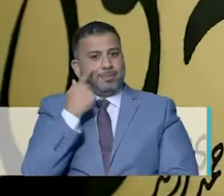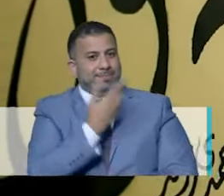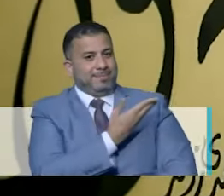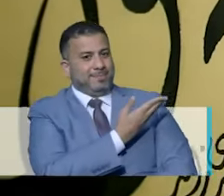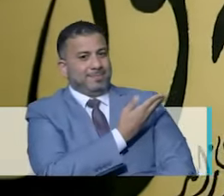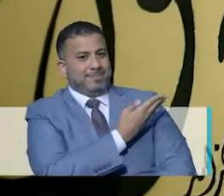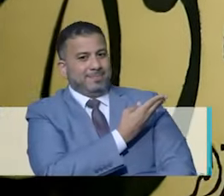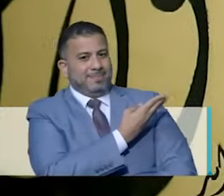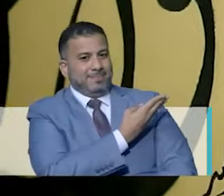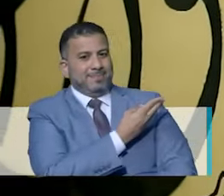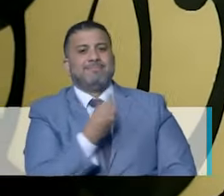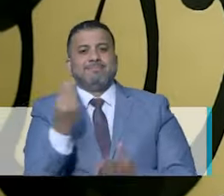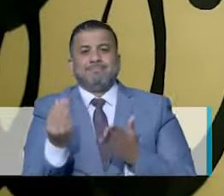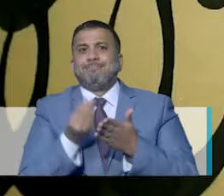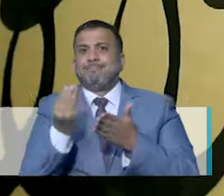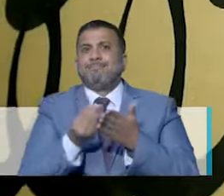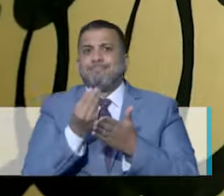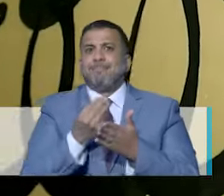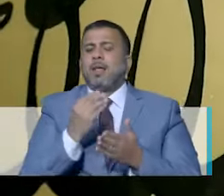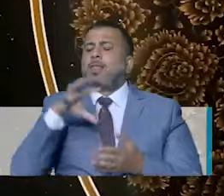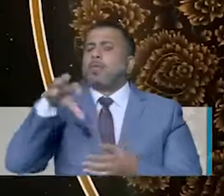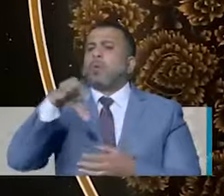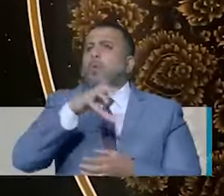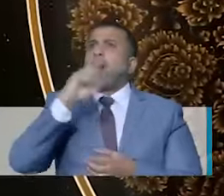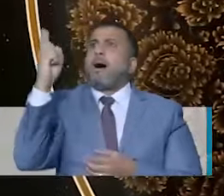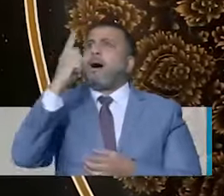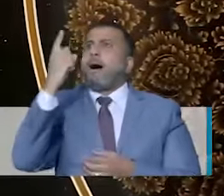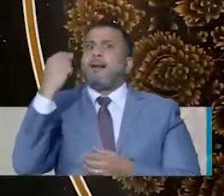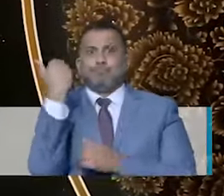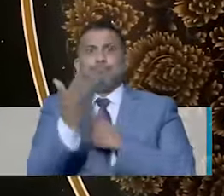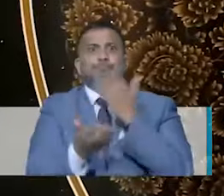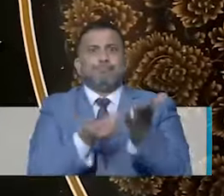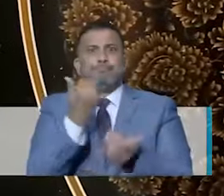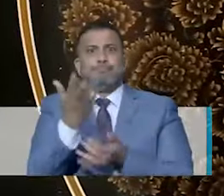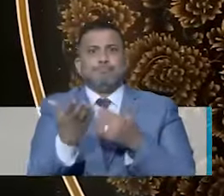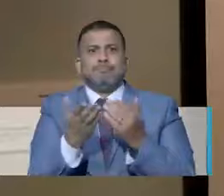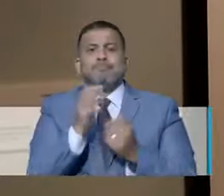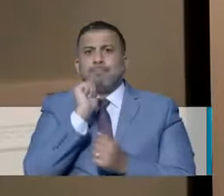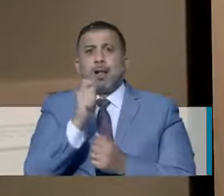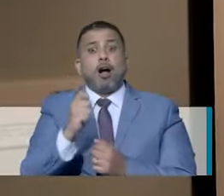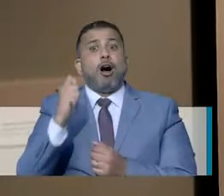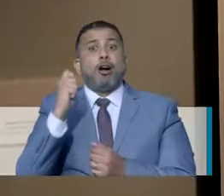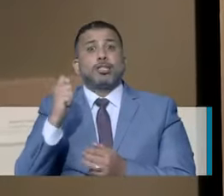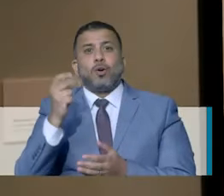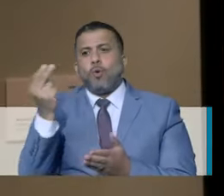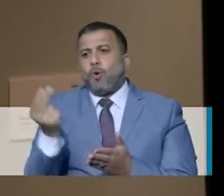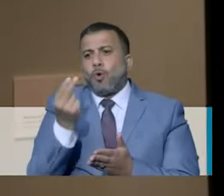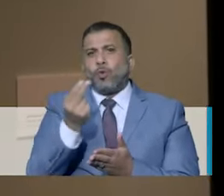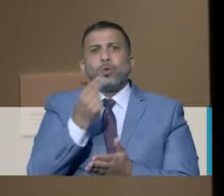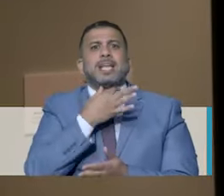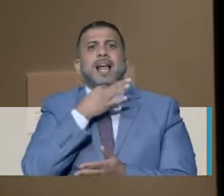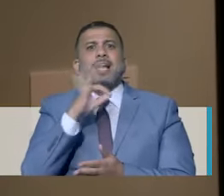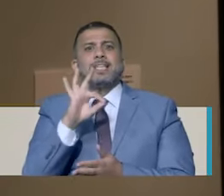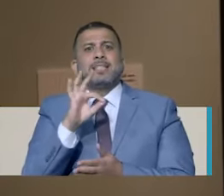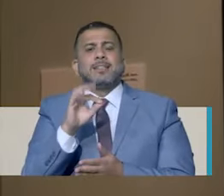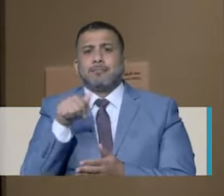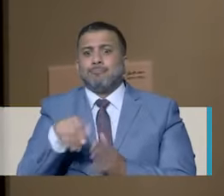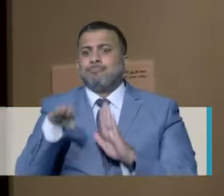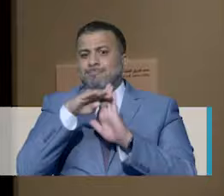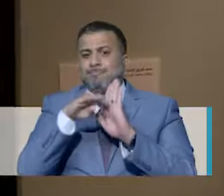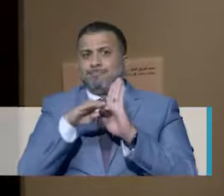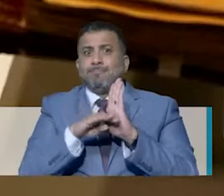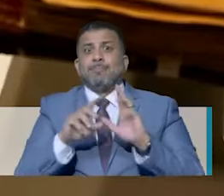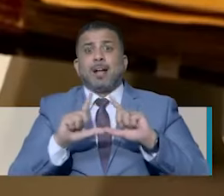خطيه لفنانين من مختلف دول العالم تنوعت بين الاتجاه الاصيل والخطوط الحديثه تحضيرا